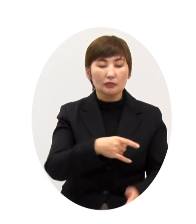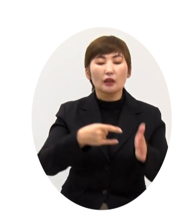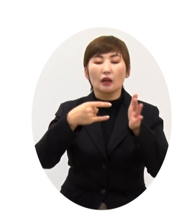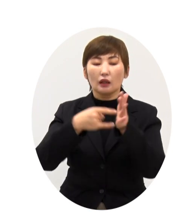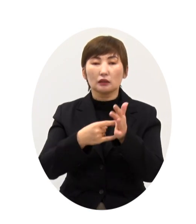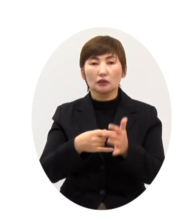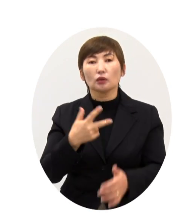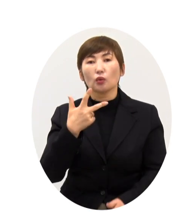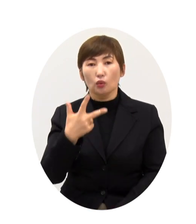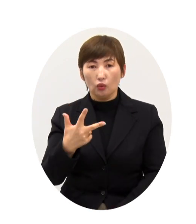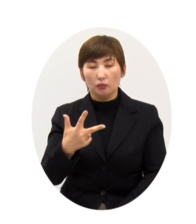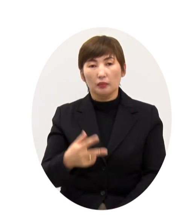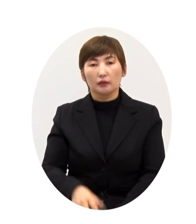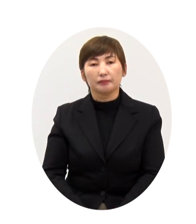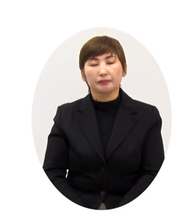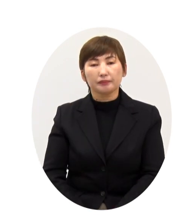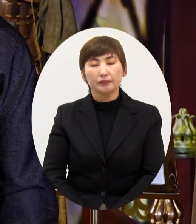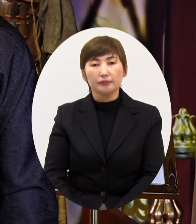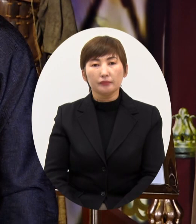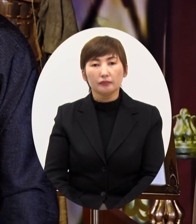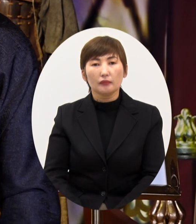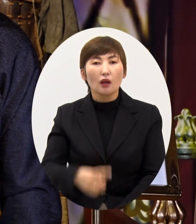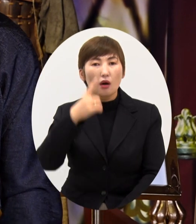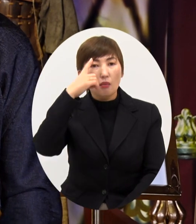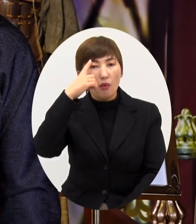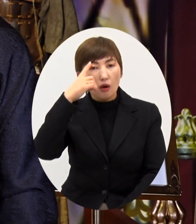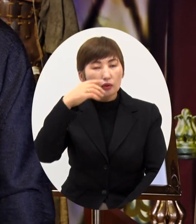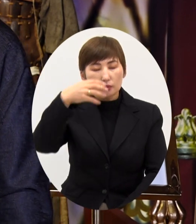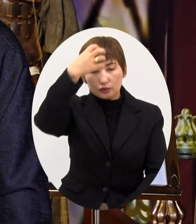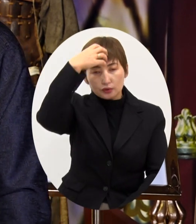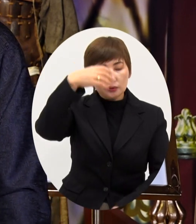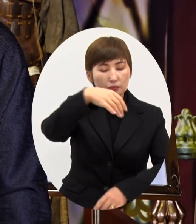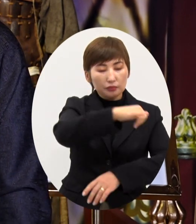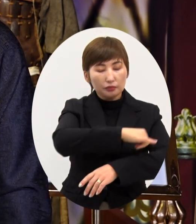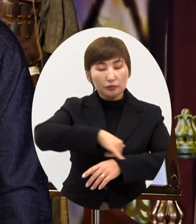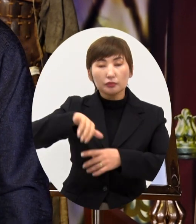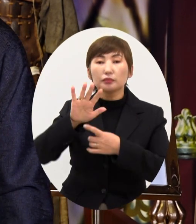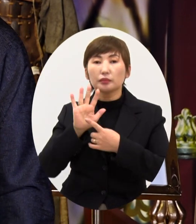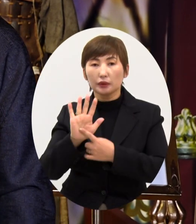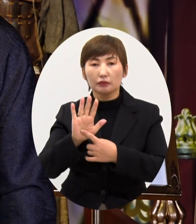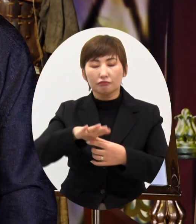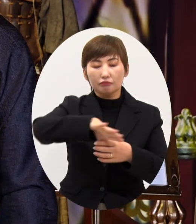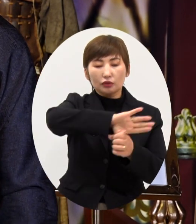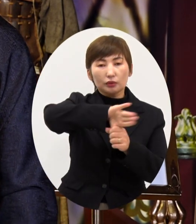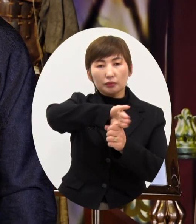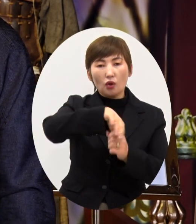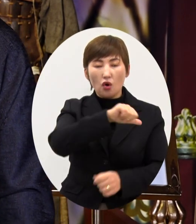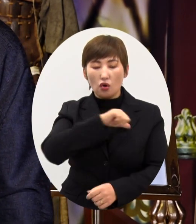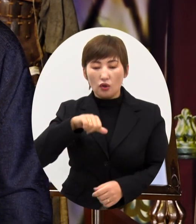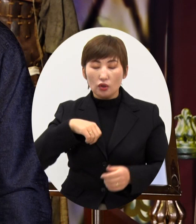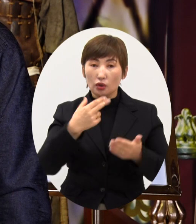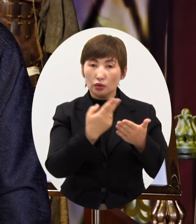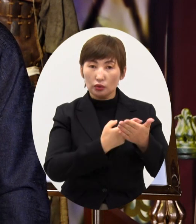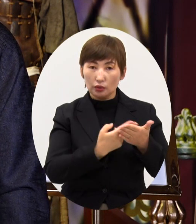нэгийг харьцах 3 гэсэн харьцаатай байдаг юм байна. За Монгол төрийн бэлэгл Монгол төрийн далбааг өөртөө зурж